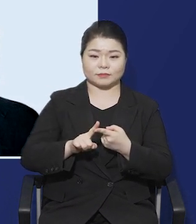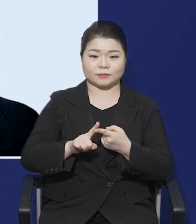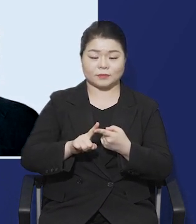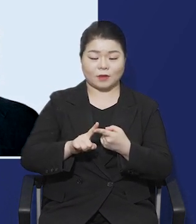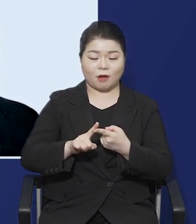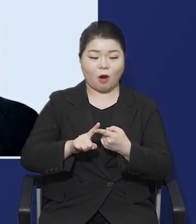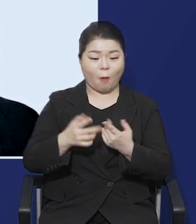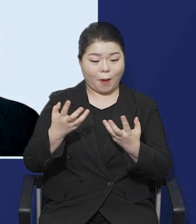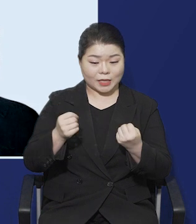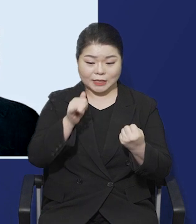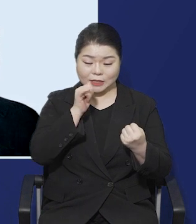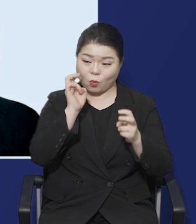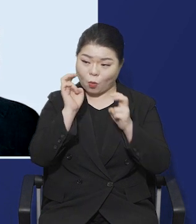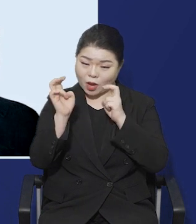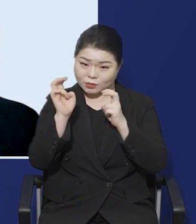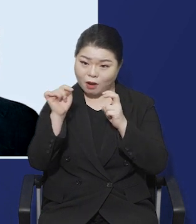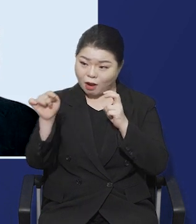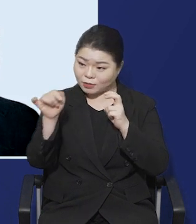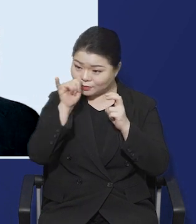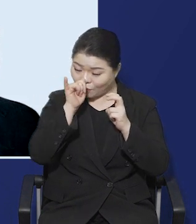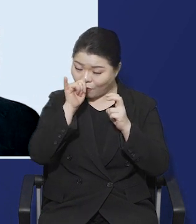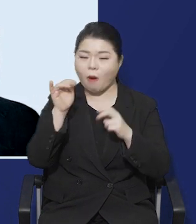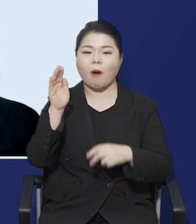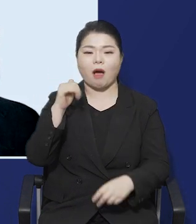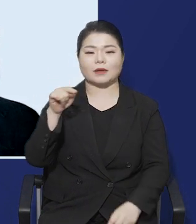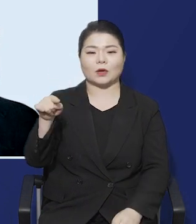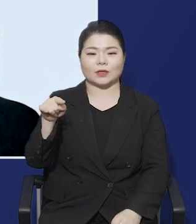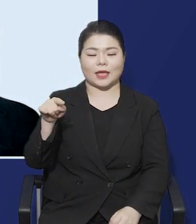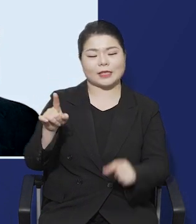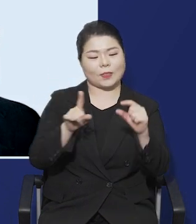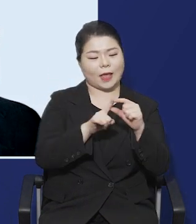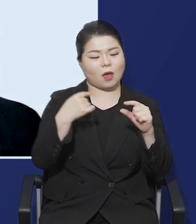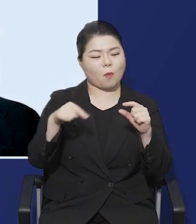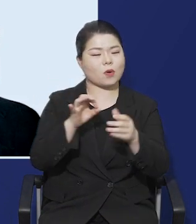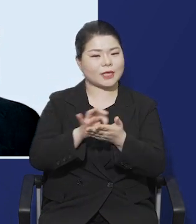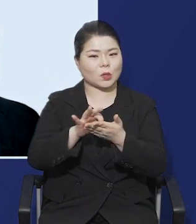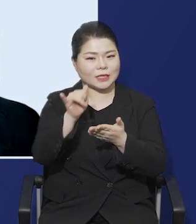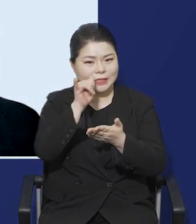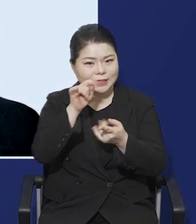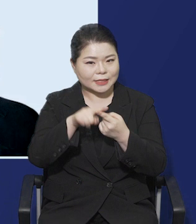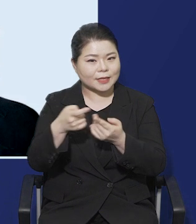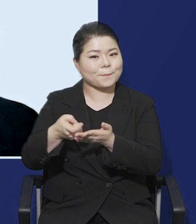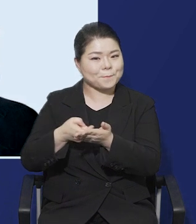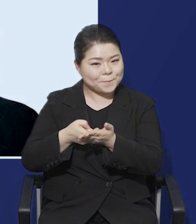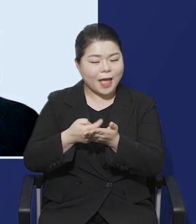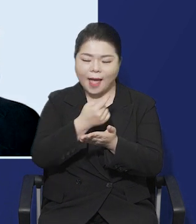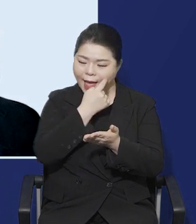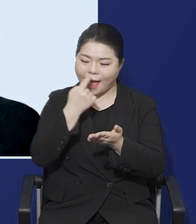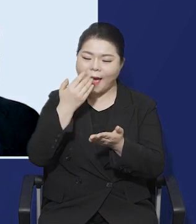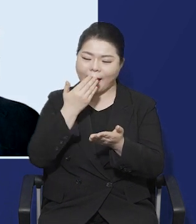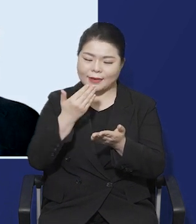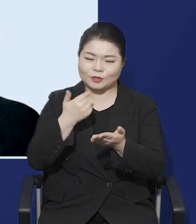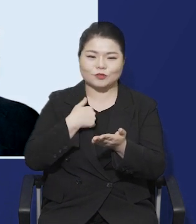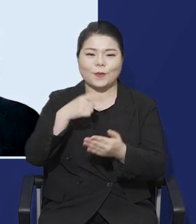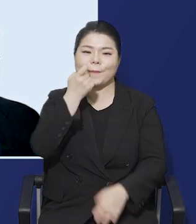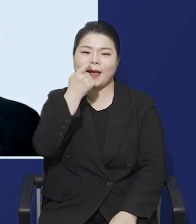거두고 있는 그러한 경쟁 기업의 경우에는 그러한 키워드 수와 해당 키워드 수의 인기도를 확인을 할 수 있기 때문에